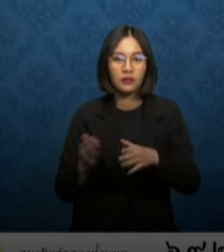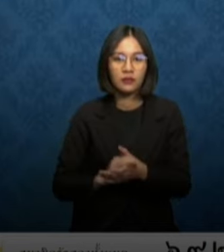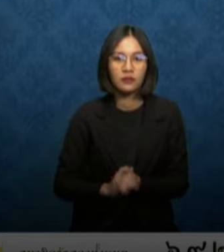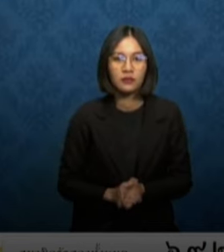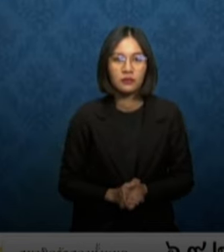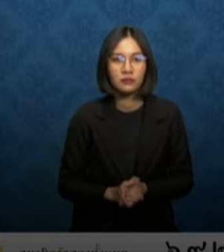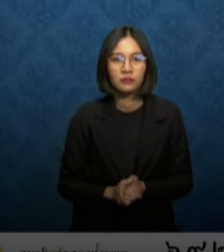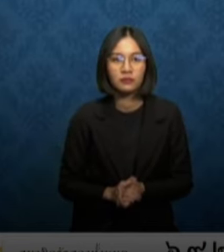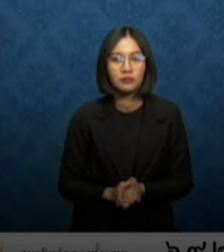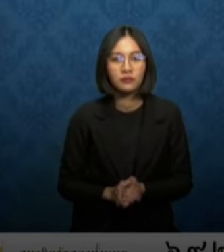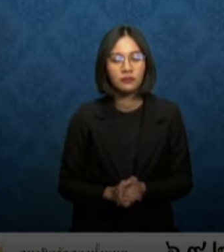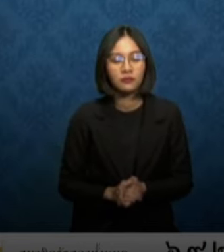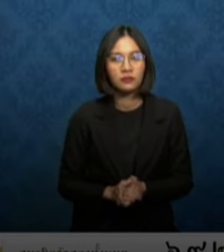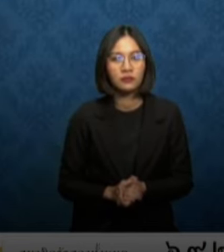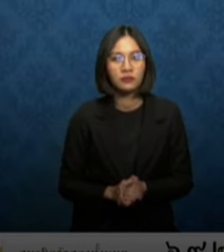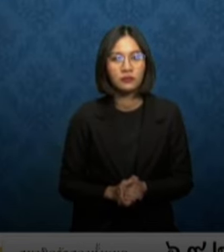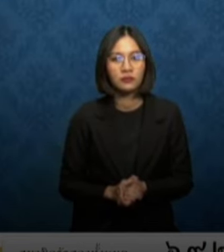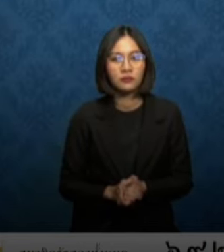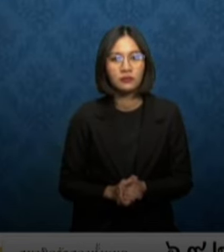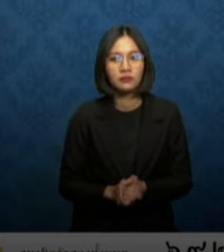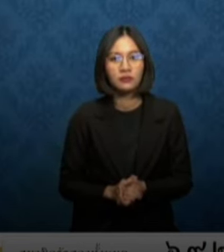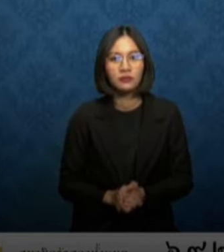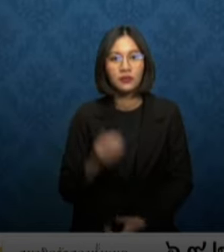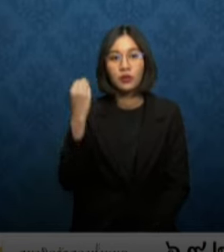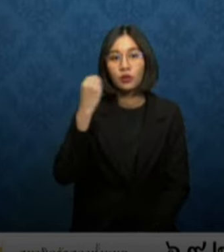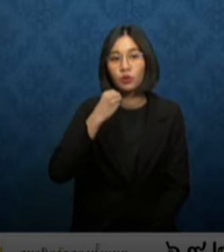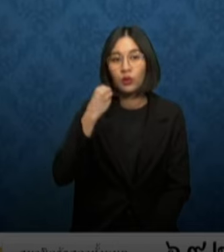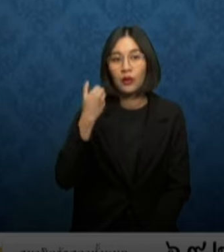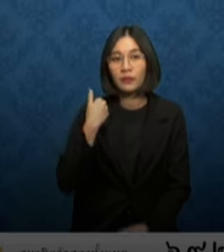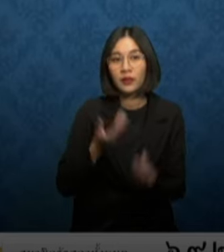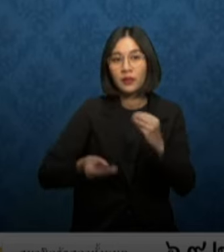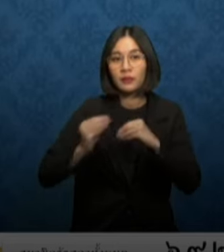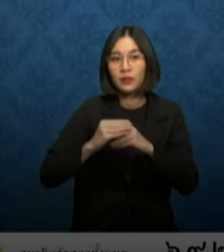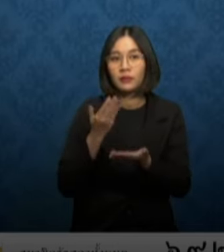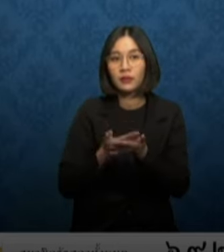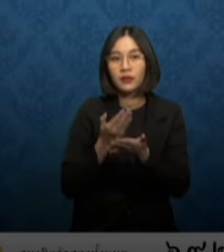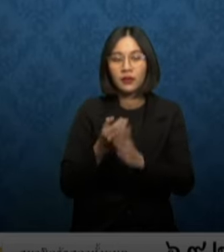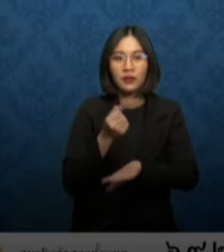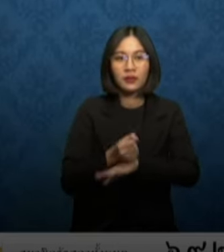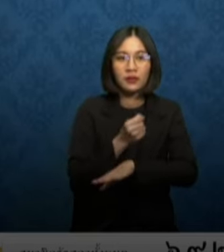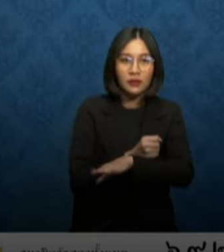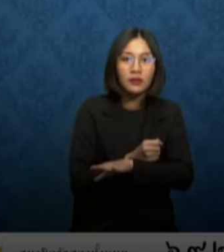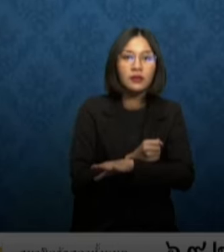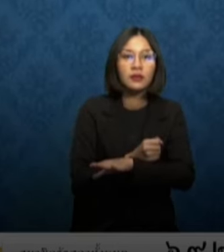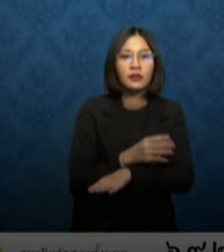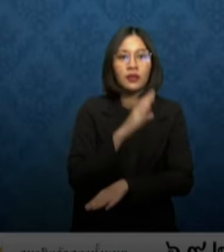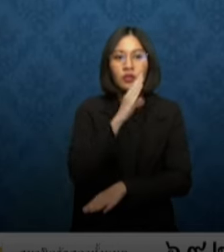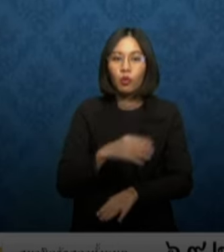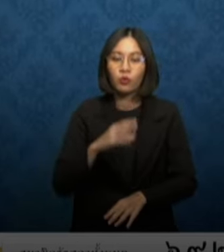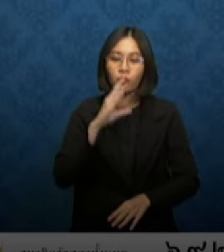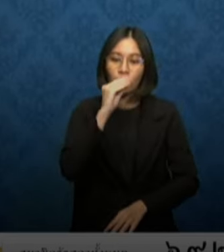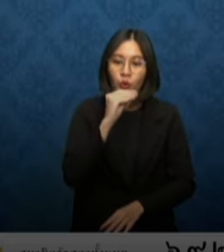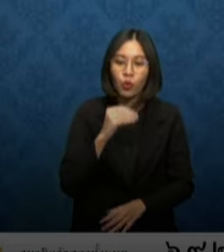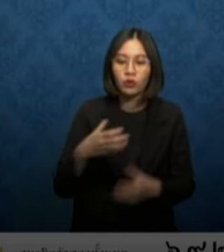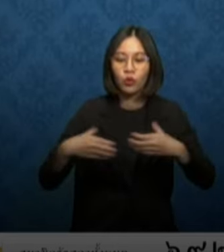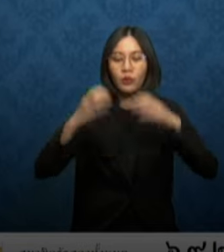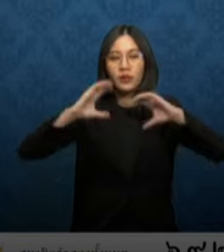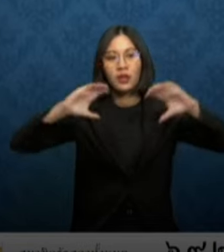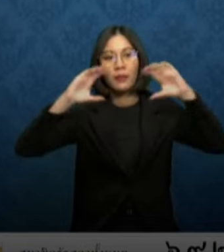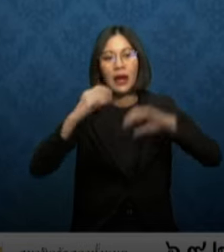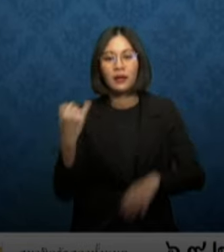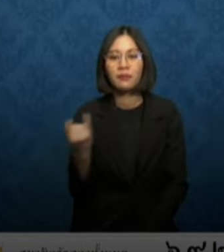เจ๊งท่านประธานครับทุกครั้งที่มีการปรับค่าจ้างหากมีเสียงวิจารณ์รัฐบาลในทางที่ลบ